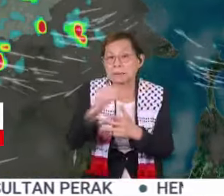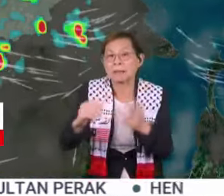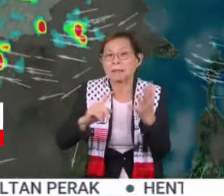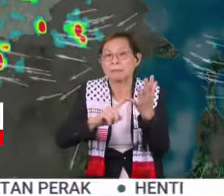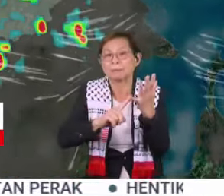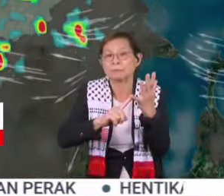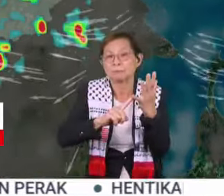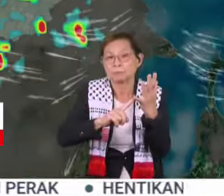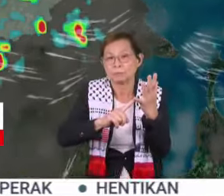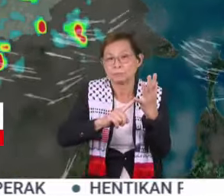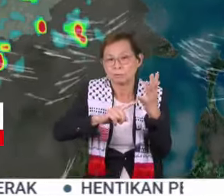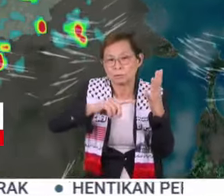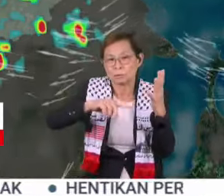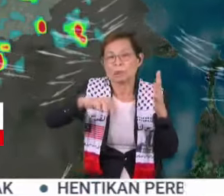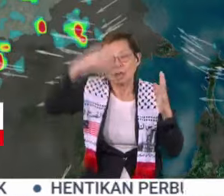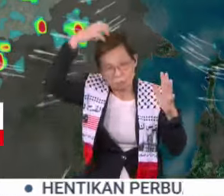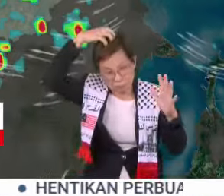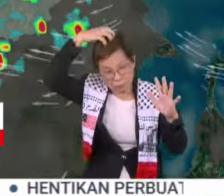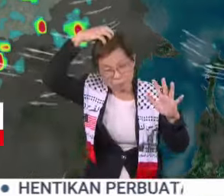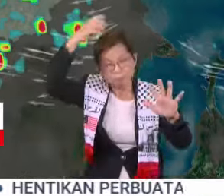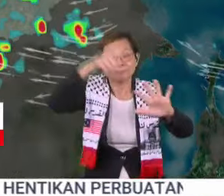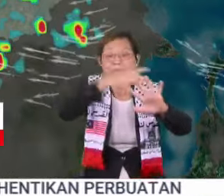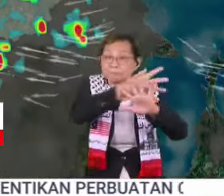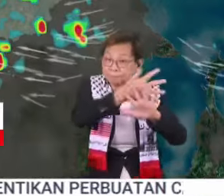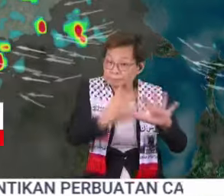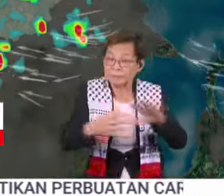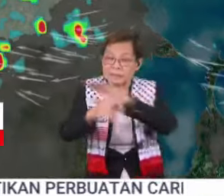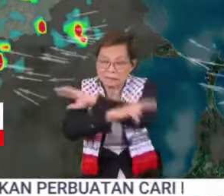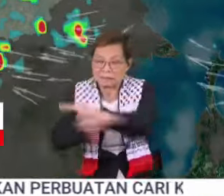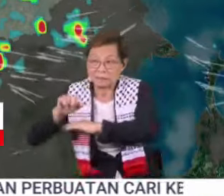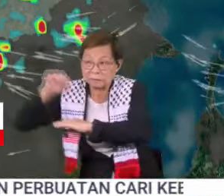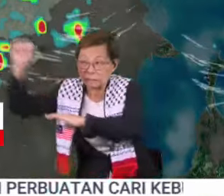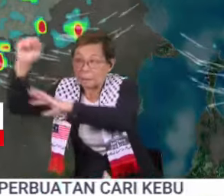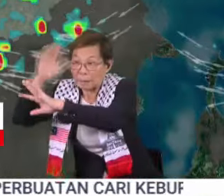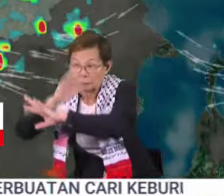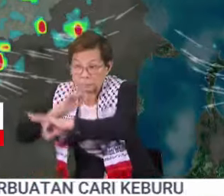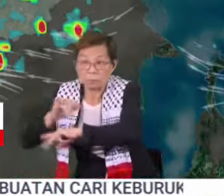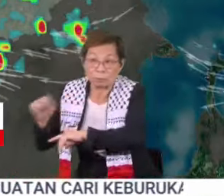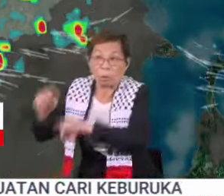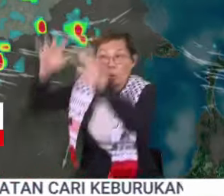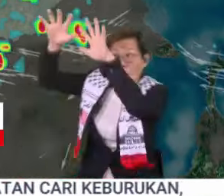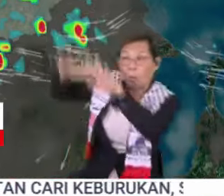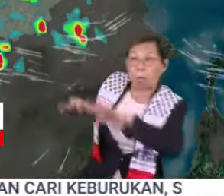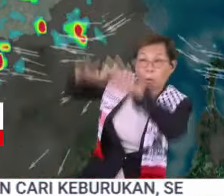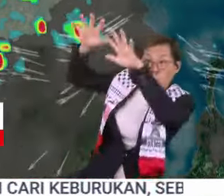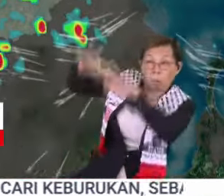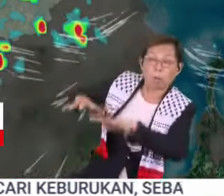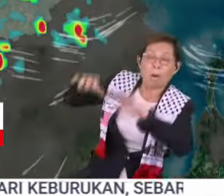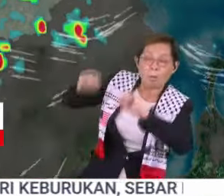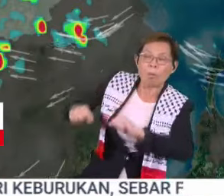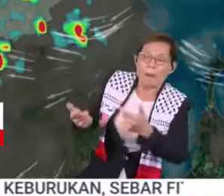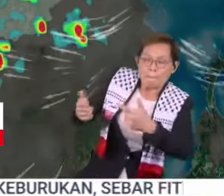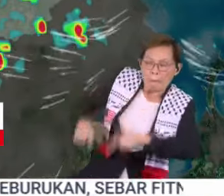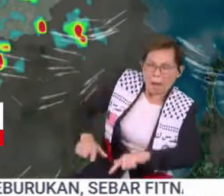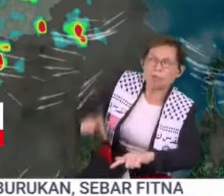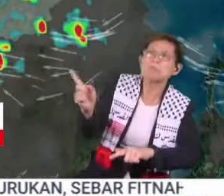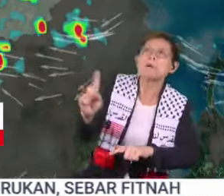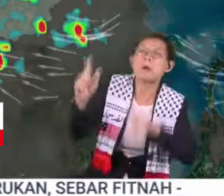bahagian pedalaman di negeri Selangor. Manakala di negeri Sabah dan Sarawak pula, hujan lebat mampu untuk berlaku